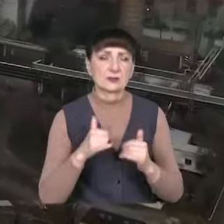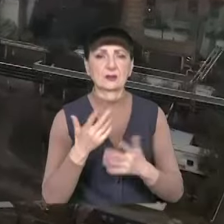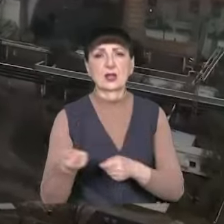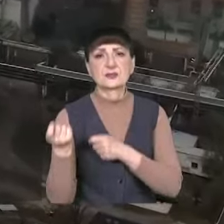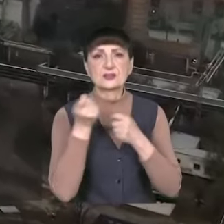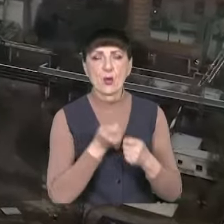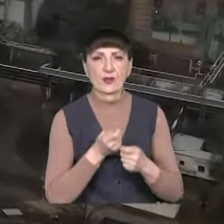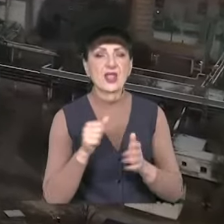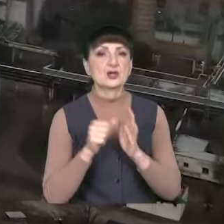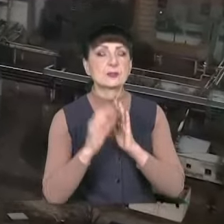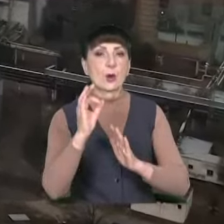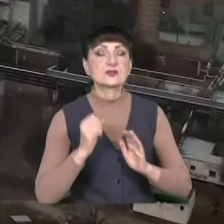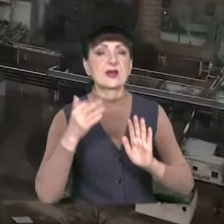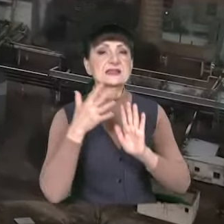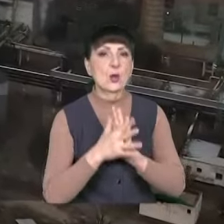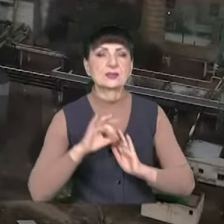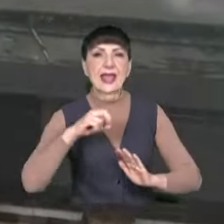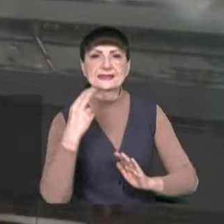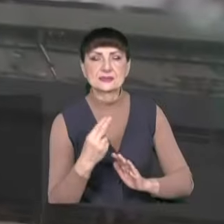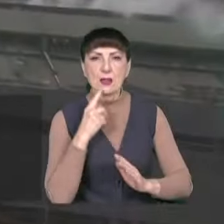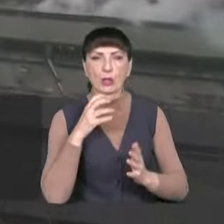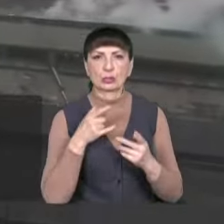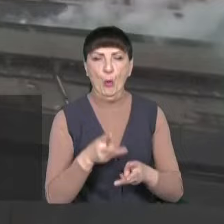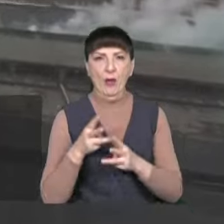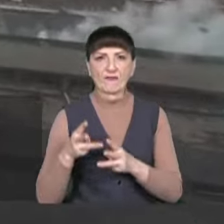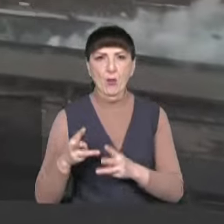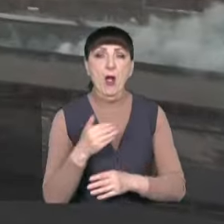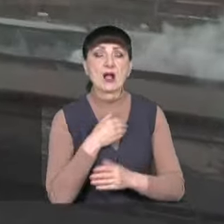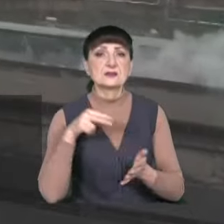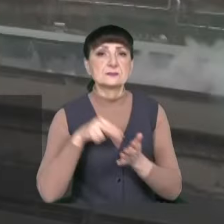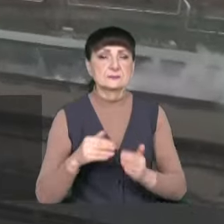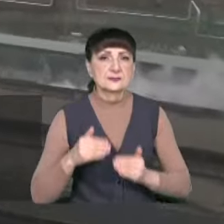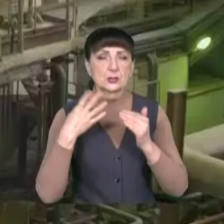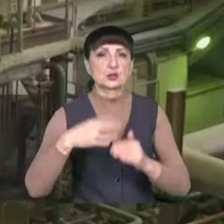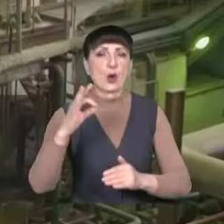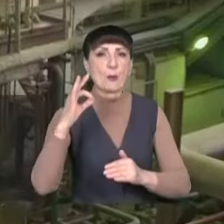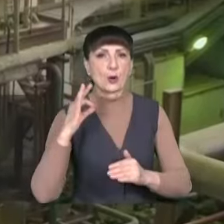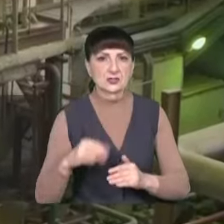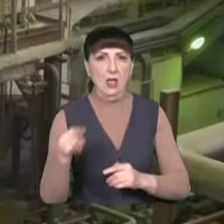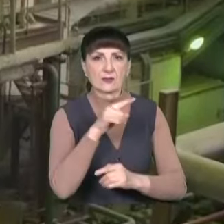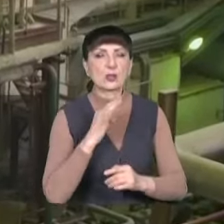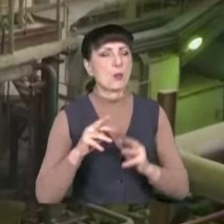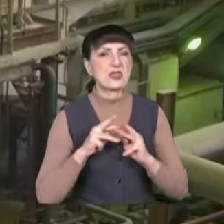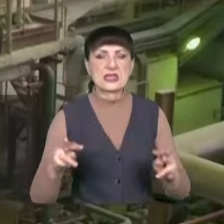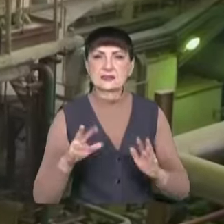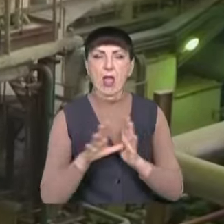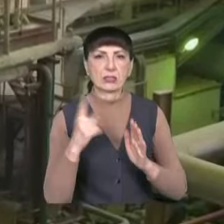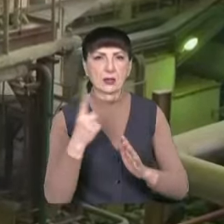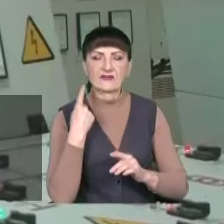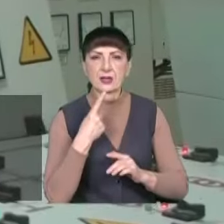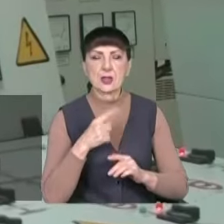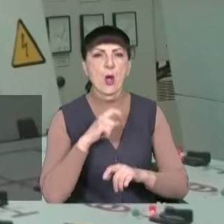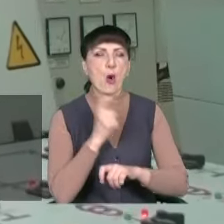Почти 60% расходов ТЭЦ составляет топливо. Некоторые хотят поднять тариф сразу на 40%. Однако министр энергетики уверяет, что